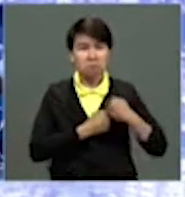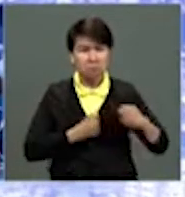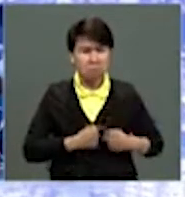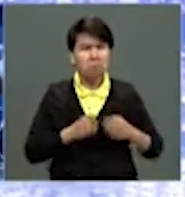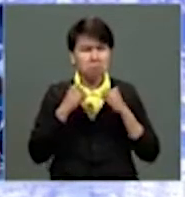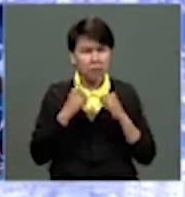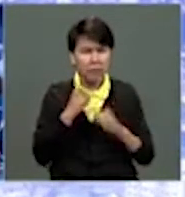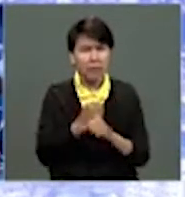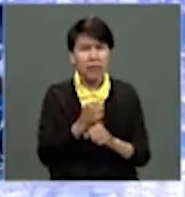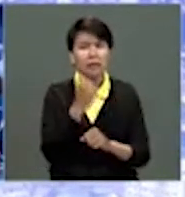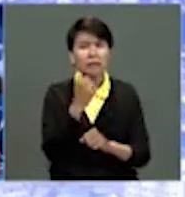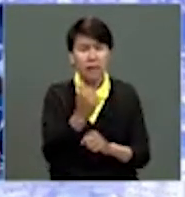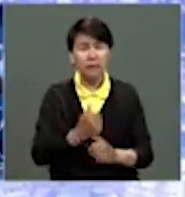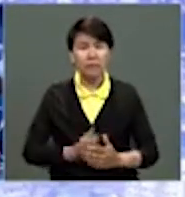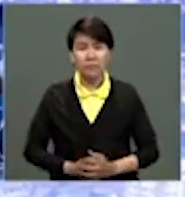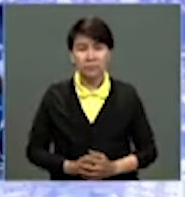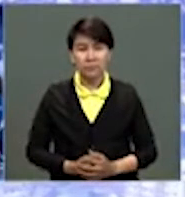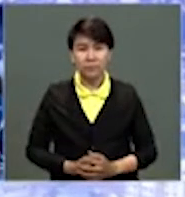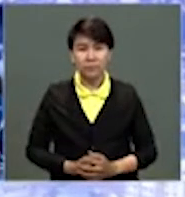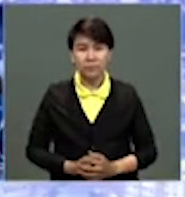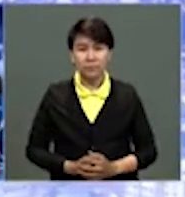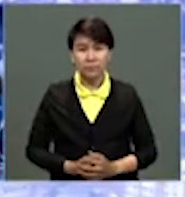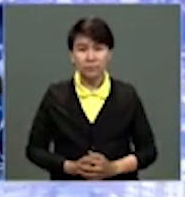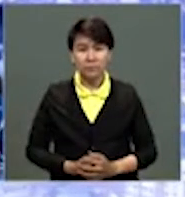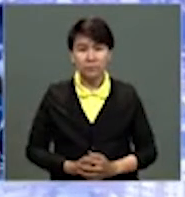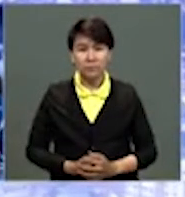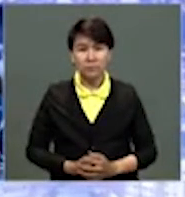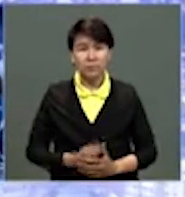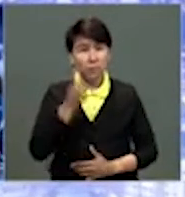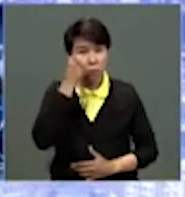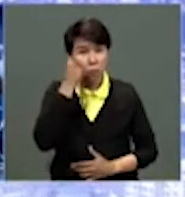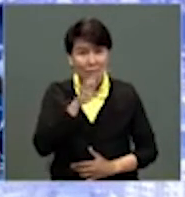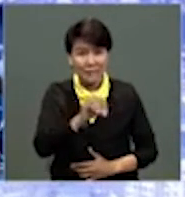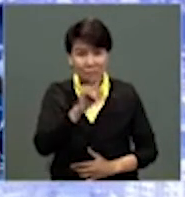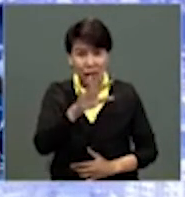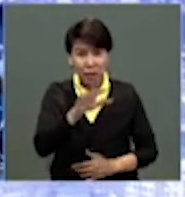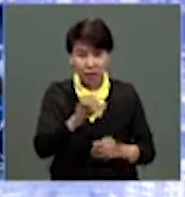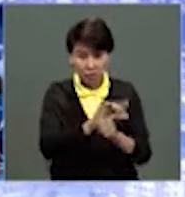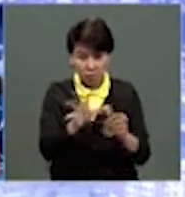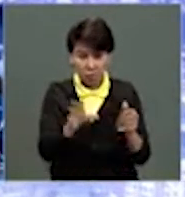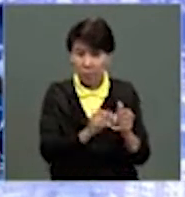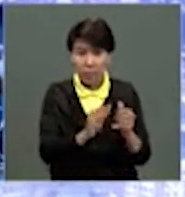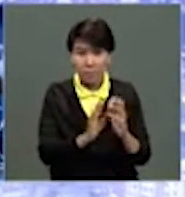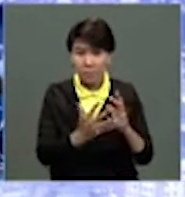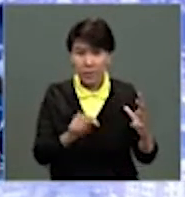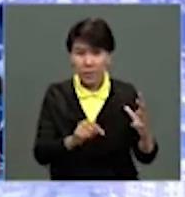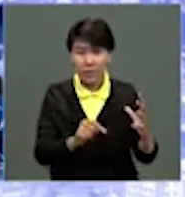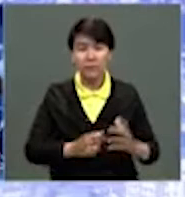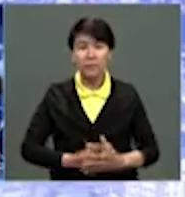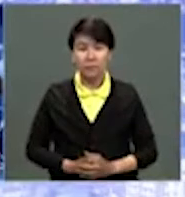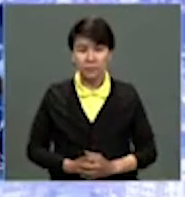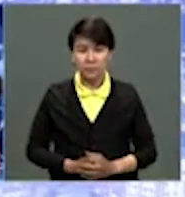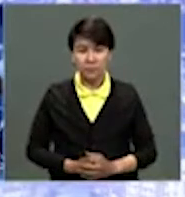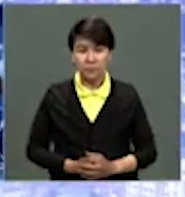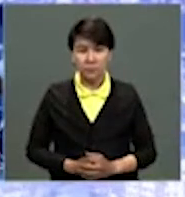วันแล้วรอเชื้อแน่นอนครับกลุ่มนี้ร่างกายแข็งแรงดีไปเที่ยวต่อเลยไหมจัดแพ็คเกจทัวร์ให้ต่อเลยไหมนะครับซึ่งอันนี้แน่นอนเราก็เขาก็รู้สึกสบายเราก็รู้สึกสบายเพราะว่าคนที่เข้ามาไม่มีชื่อแน่ๆเหมือนกันนะที่เราพยายามให้คนไทยของเราเที่ยวกันเองเพราะเรามั่นใจว่าเราก็stateคอทันทีกันมาถ้าวันนี้บอกปลอดเชื้อมา 45วันเนี่ยถ้าเราชื่อว่าทฤษฎีของการ 14